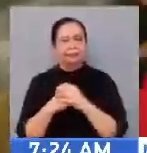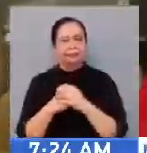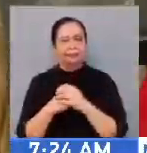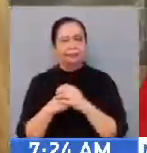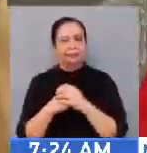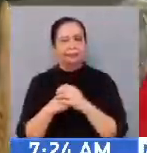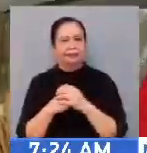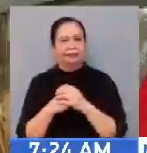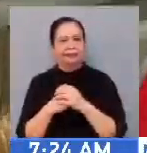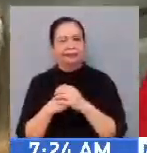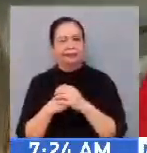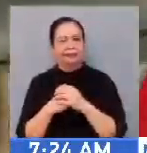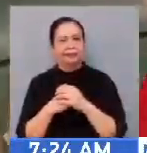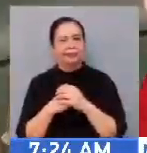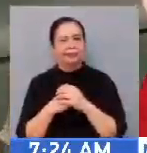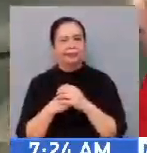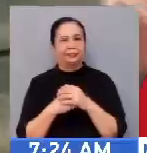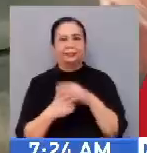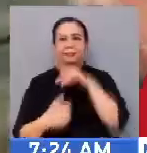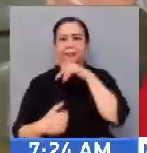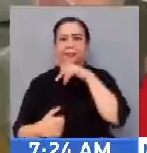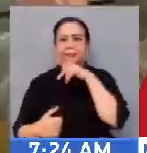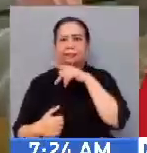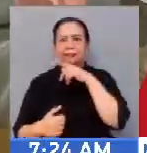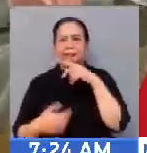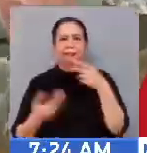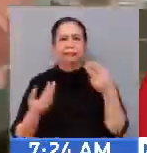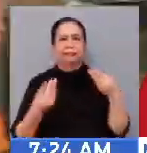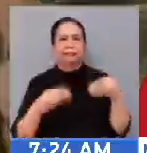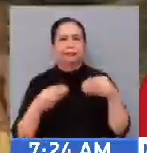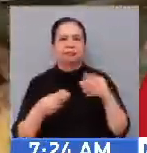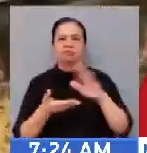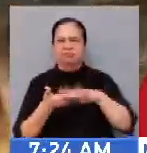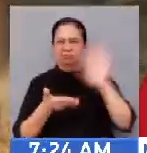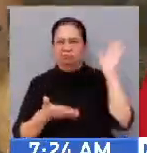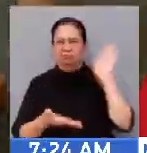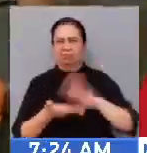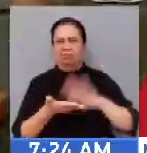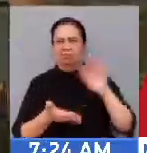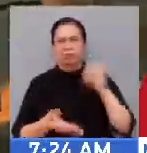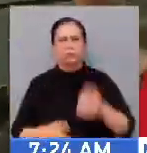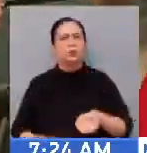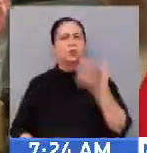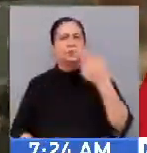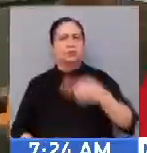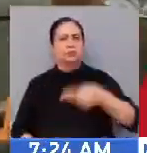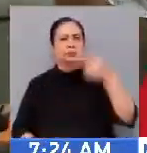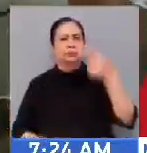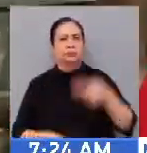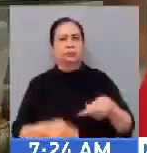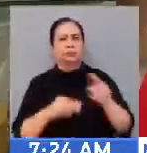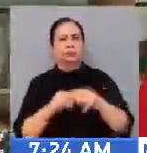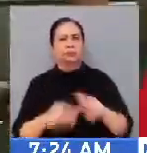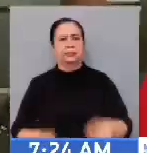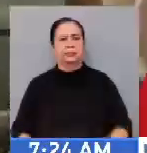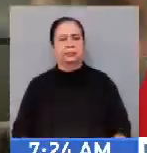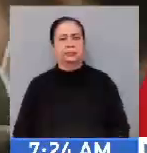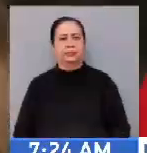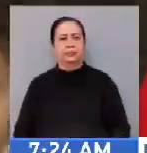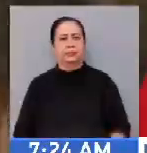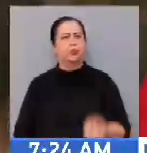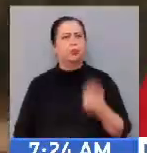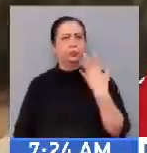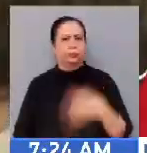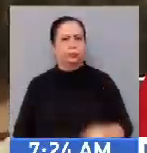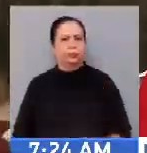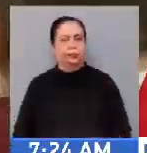ng ano ng baboy na binebenta natin? Mataas po eh. Mataas. Magkano ho itinaas? Malaki na ho. Magkano po?